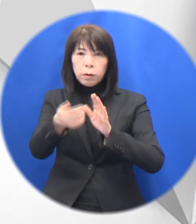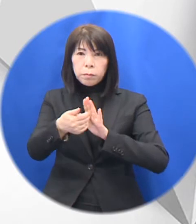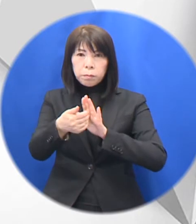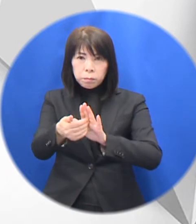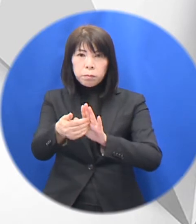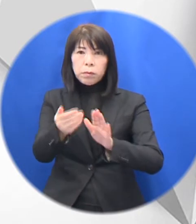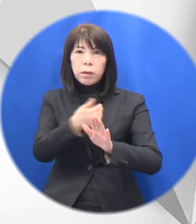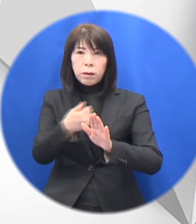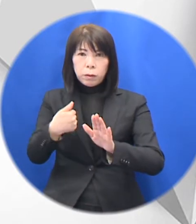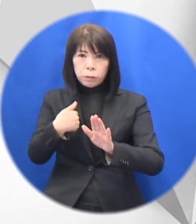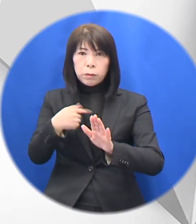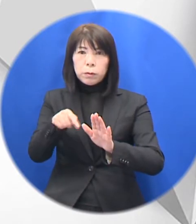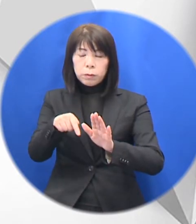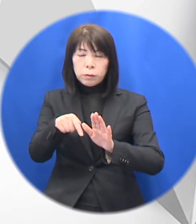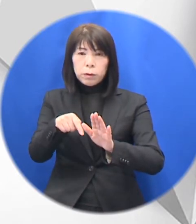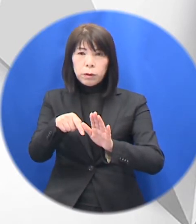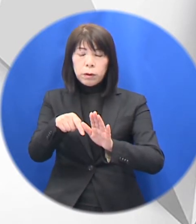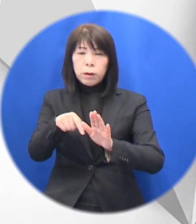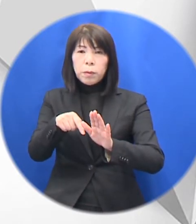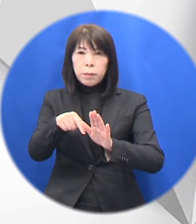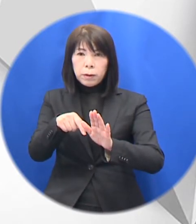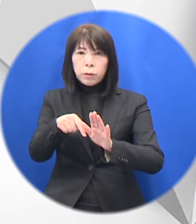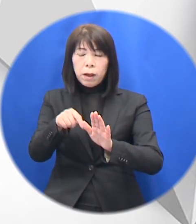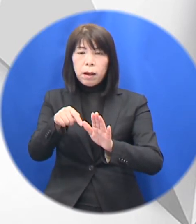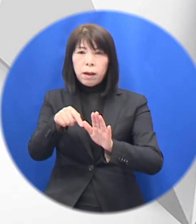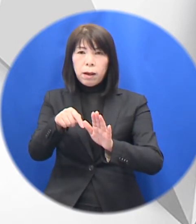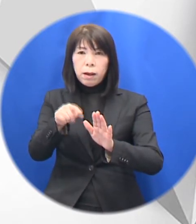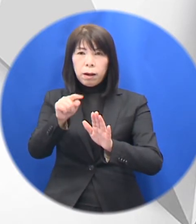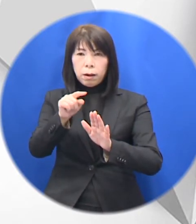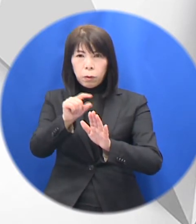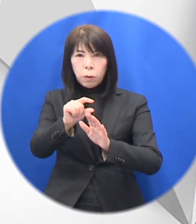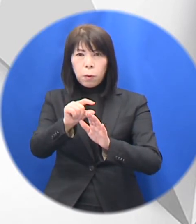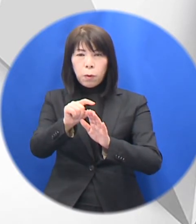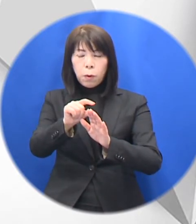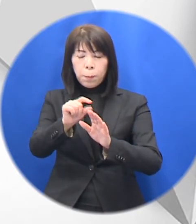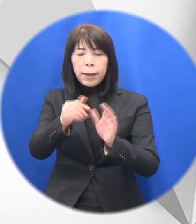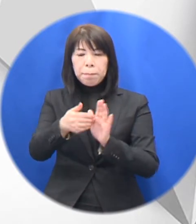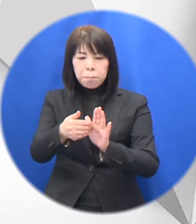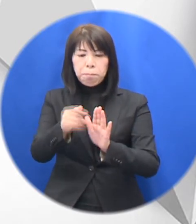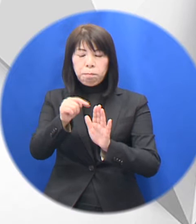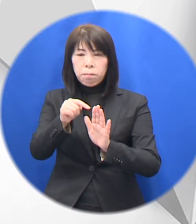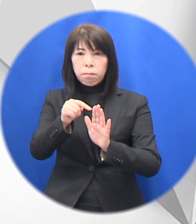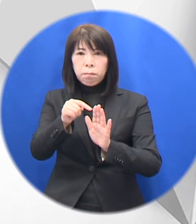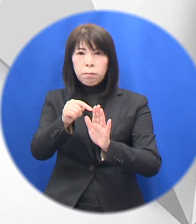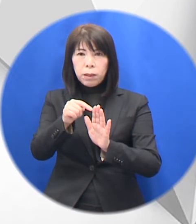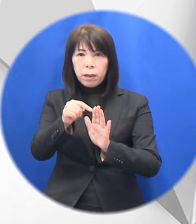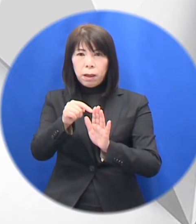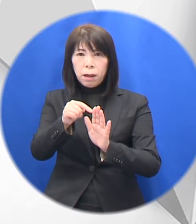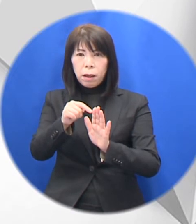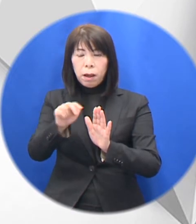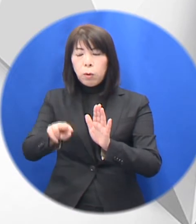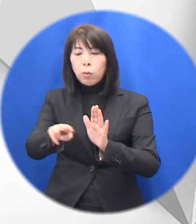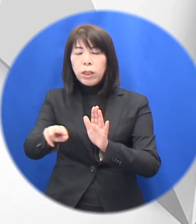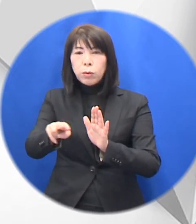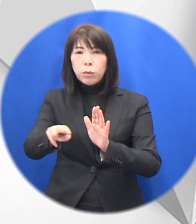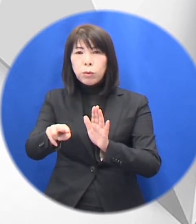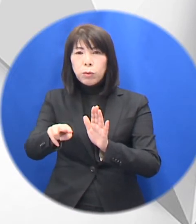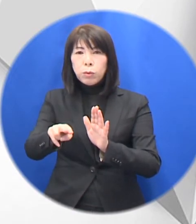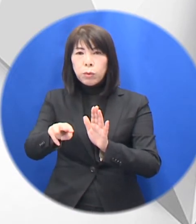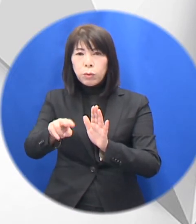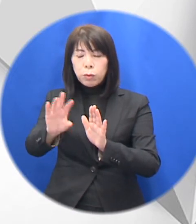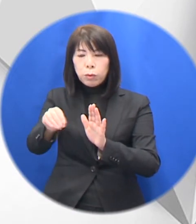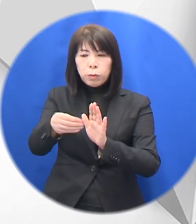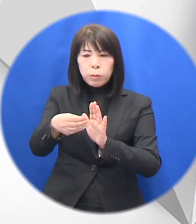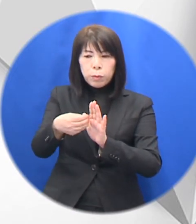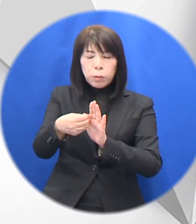体の中で作られれば、スパイクタンパク質に対する免疫ができ、その結果ウイルスが細胞に付